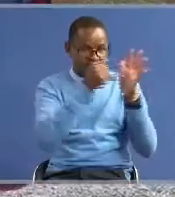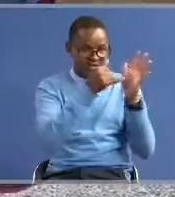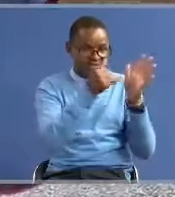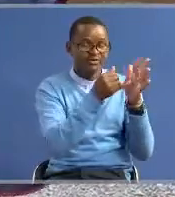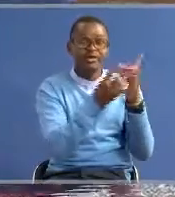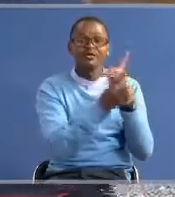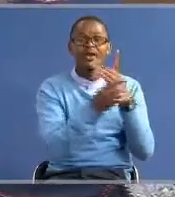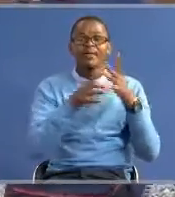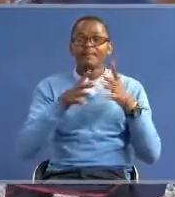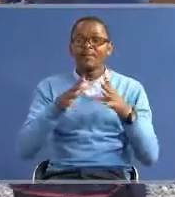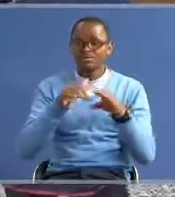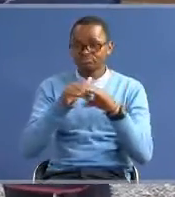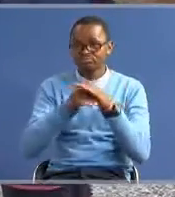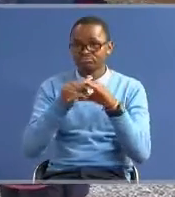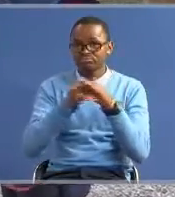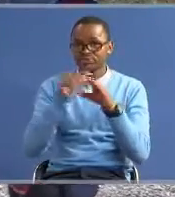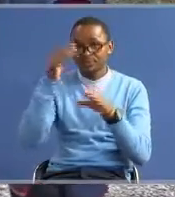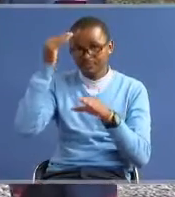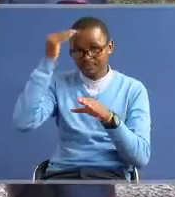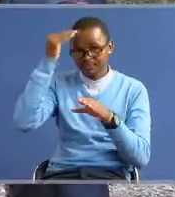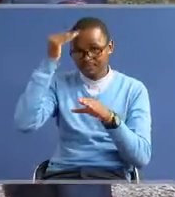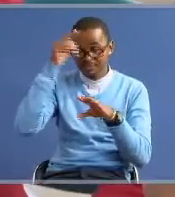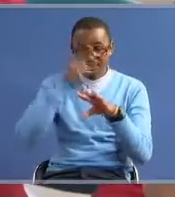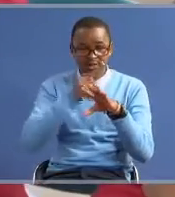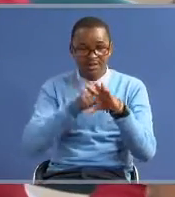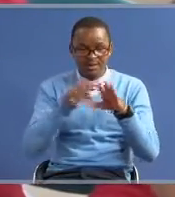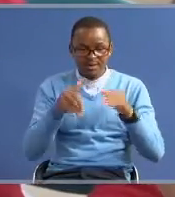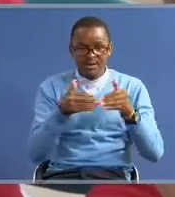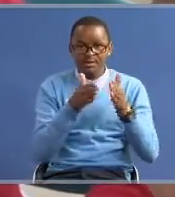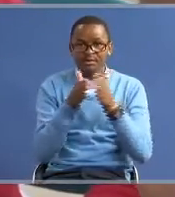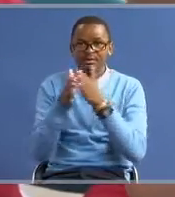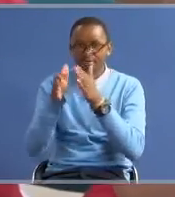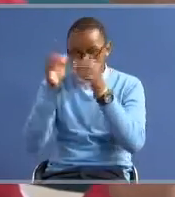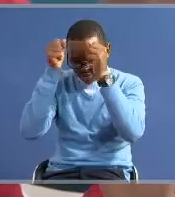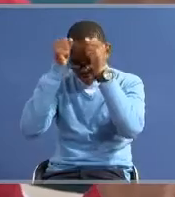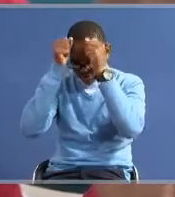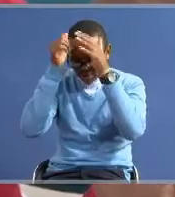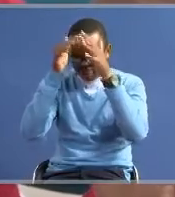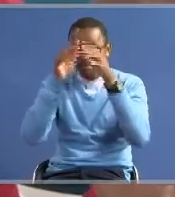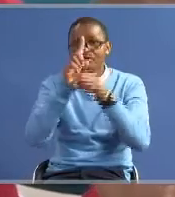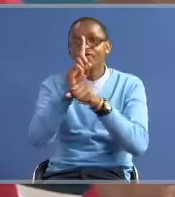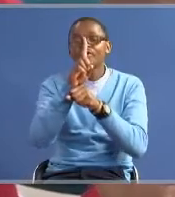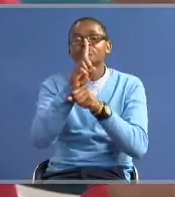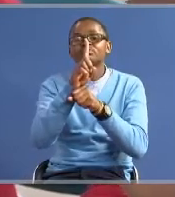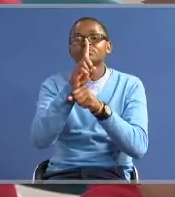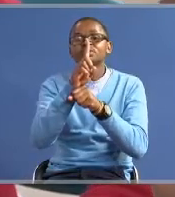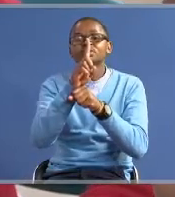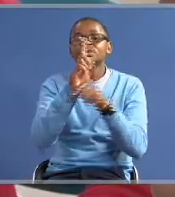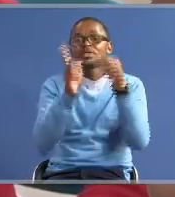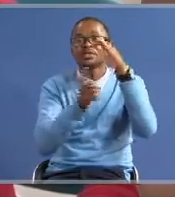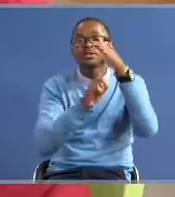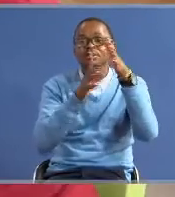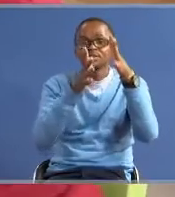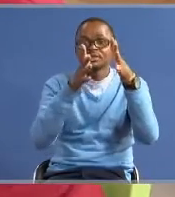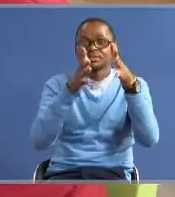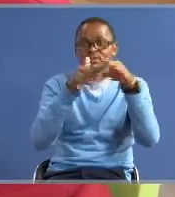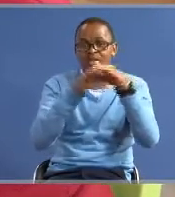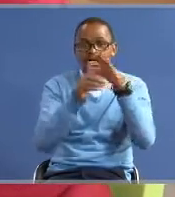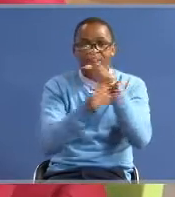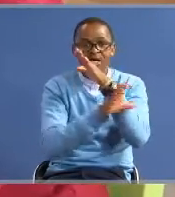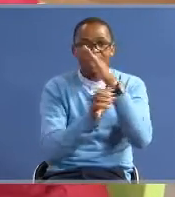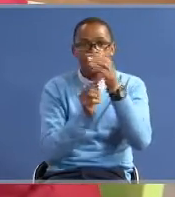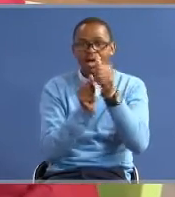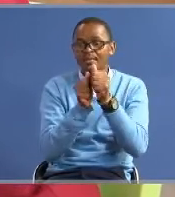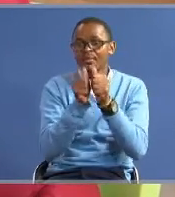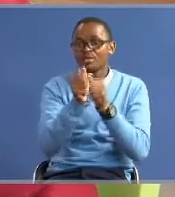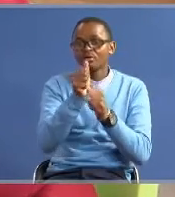washikadau tofauti katika sekta ya elimu walipokuwa wakitoa nafasi za wanafunzi wa kidato cha kwanza, Wizara ya Elimu nchini